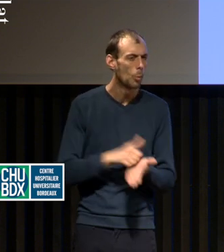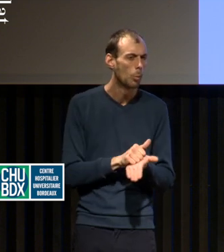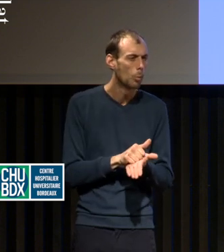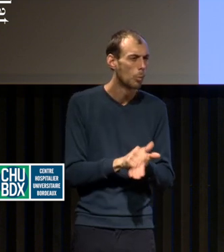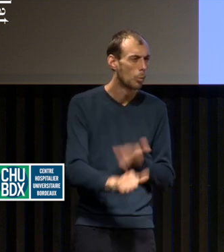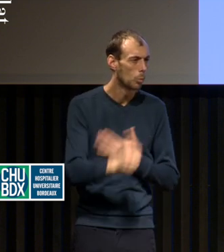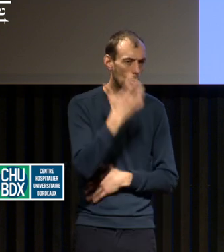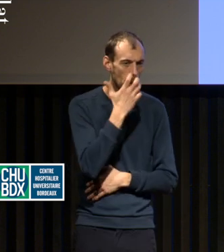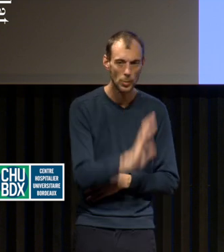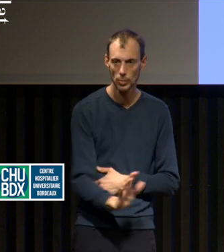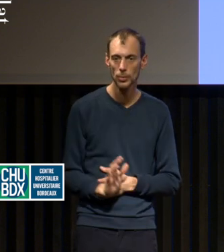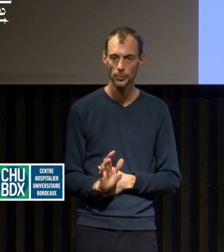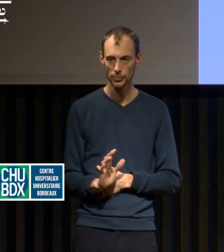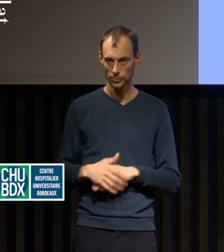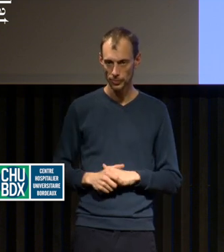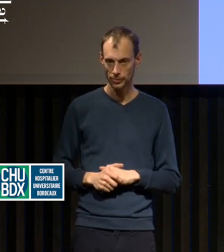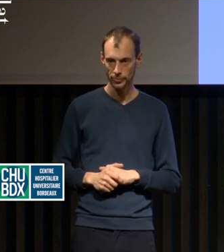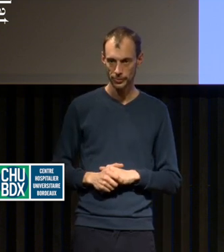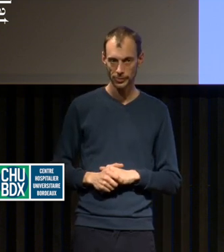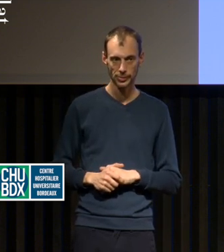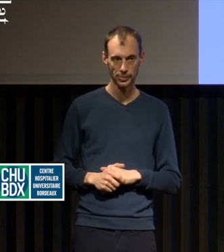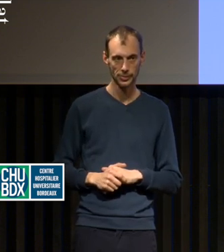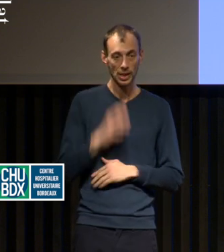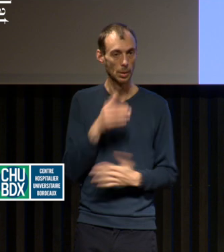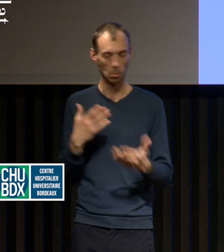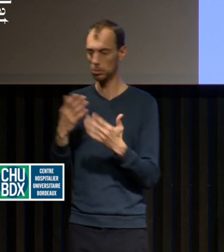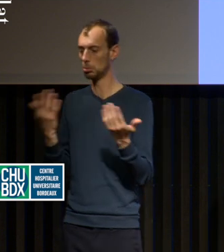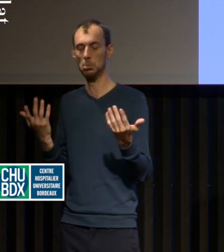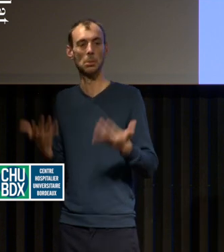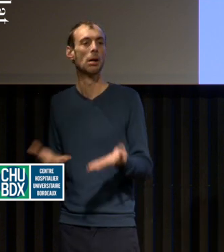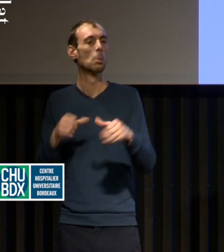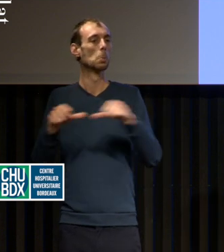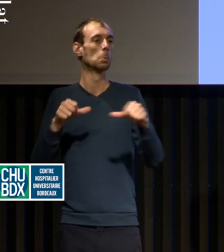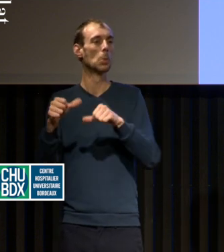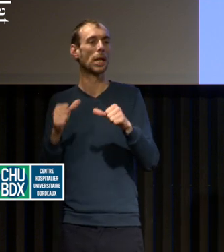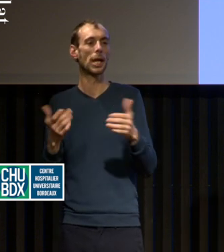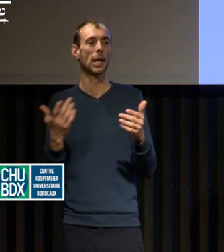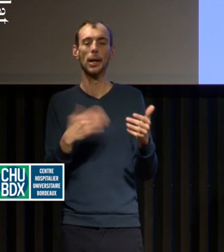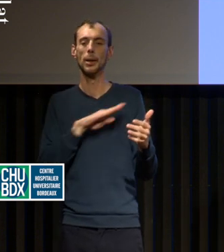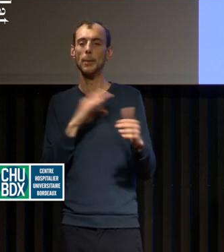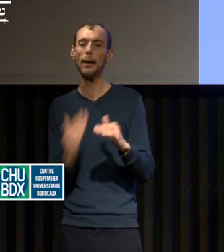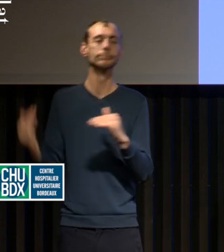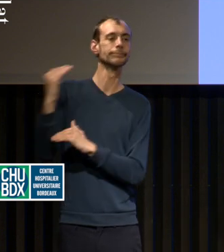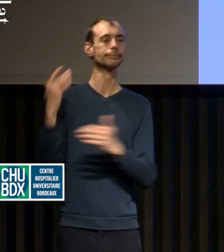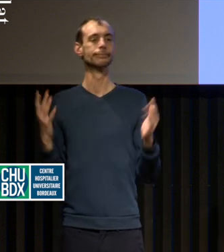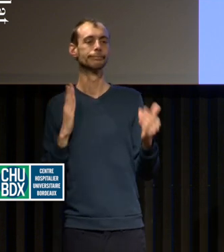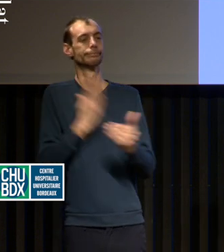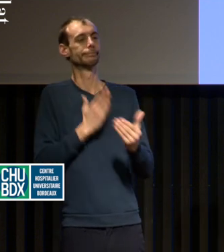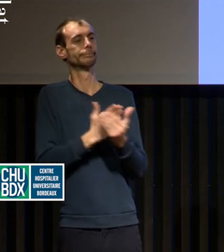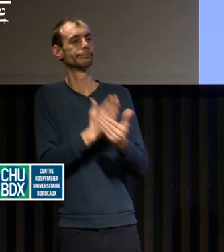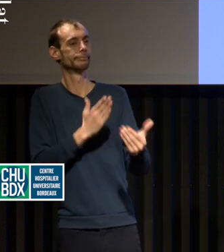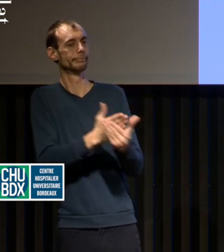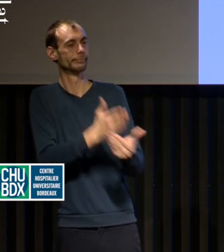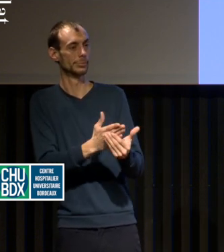Donc, toutes ces interventions-là de notre vie moderne, de notre monde développé, ont un impact sur le microbiote. Et